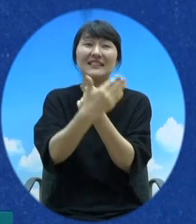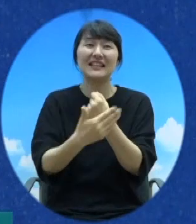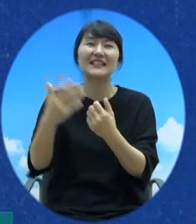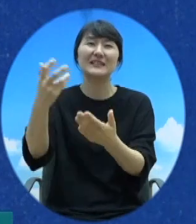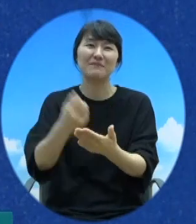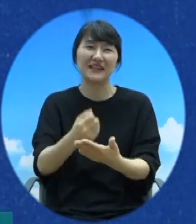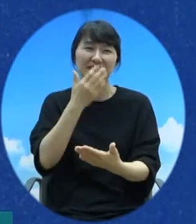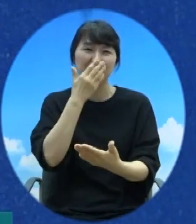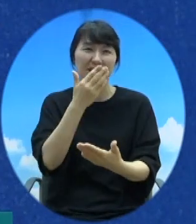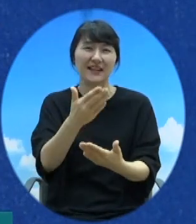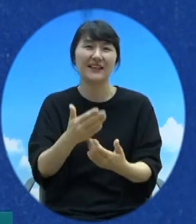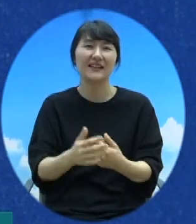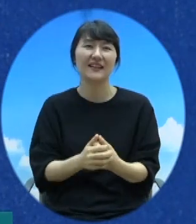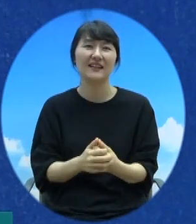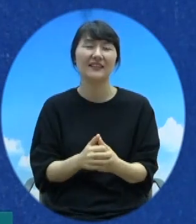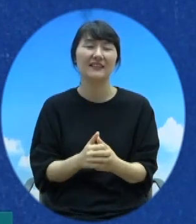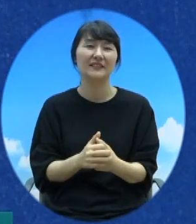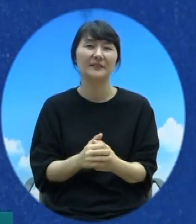줄로 믿습니다.